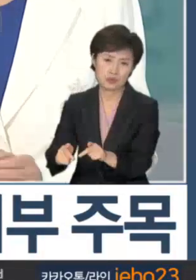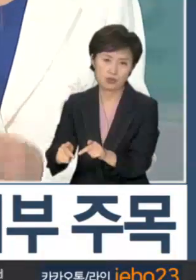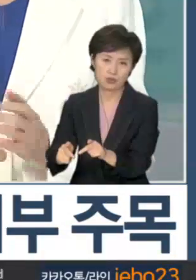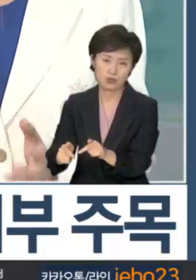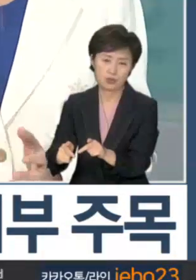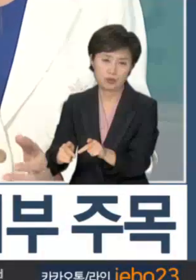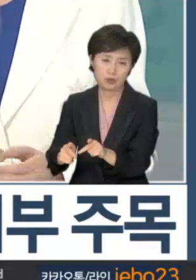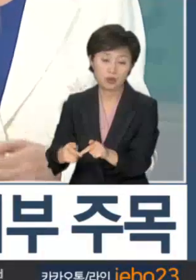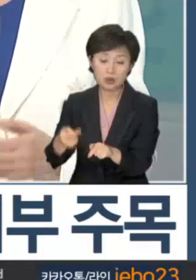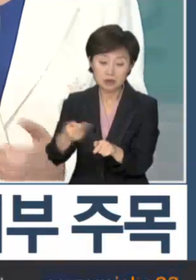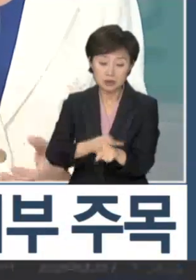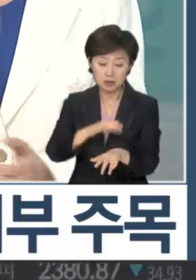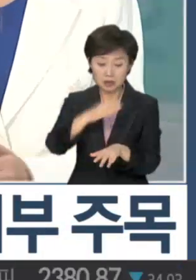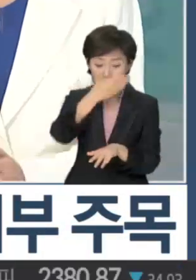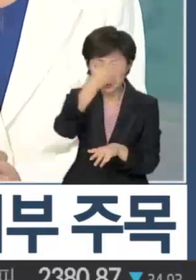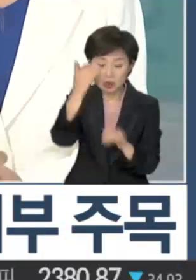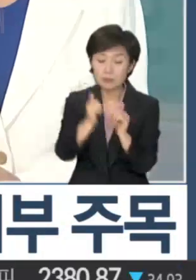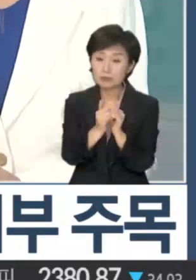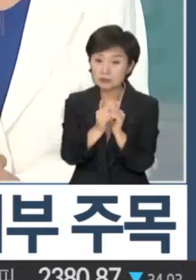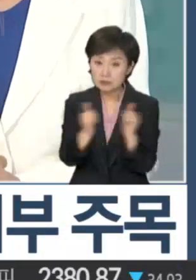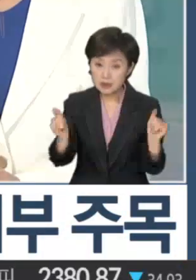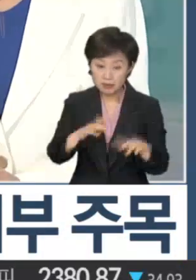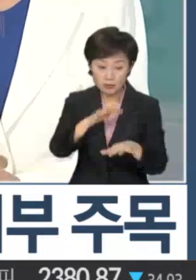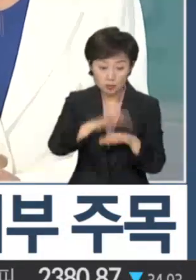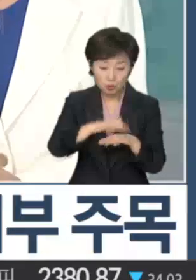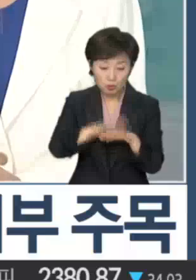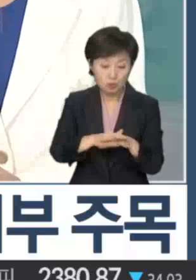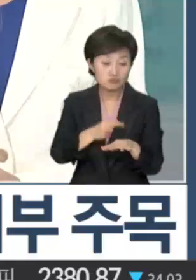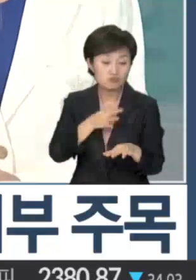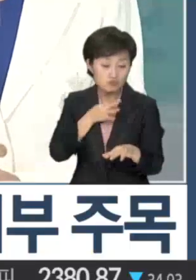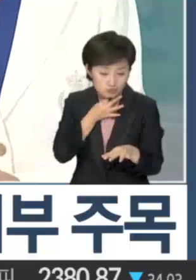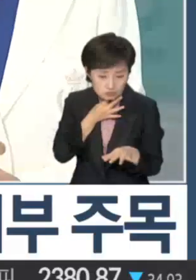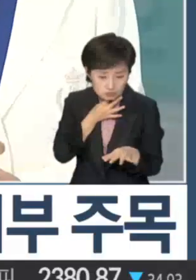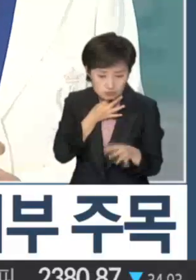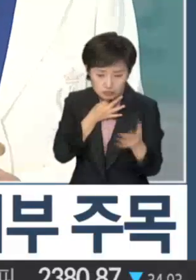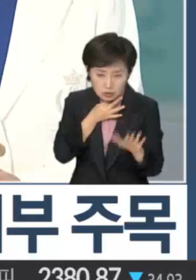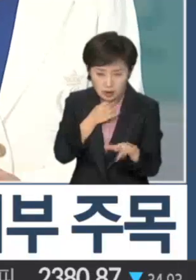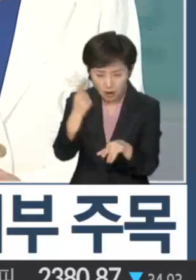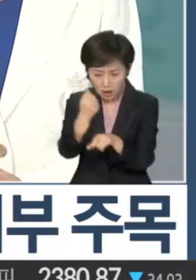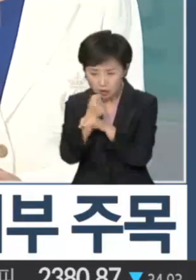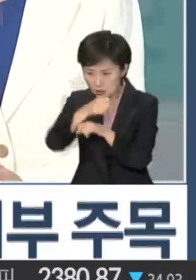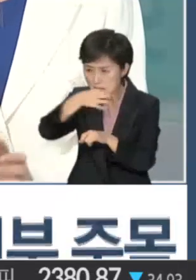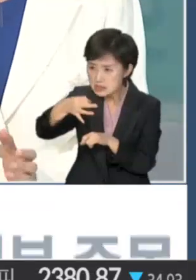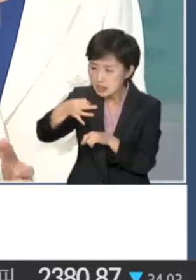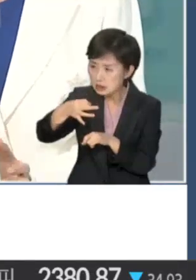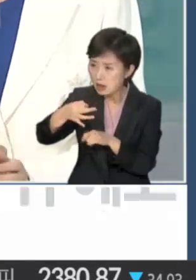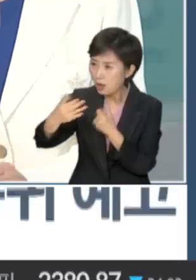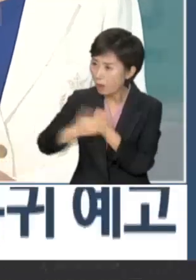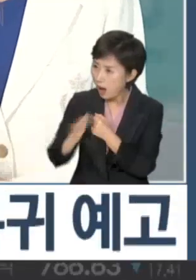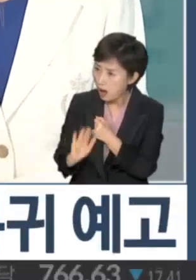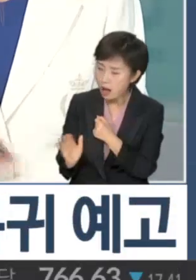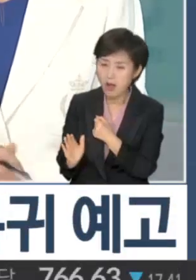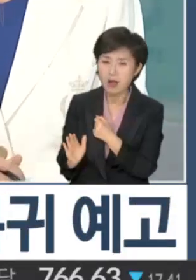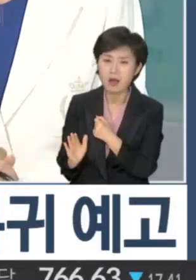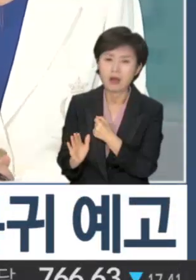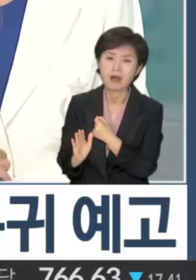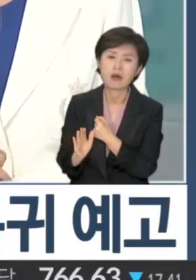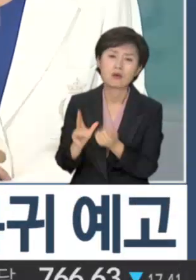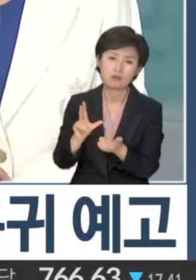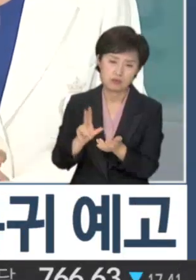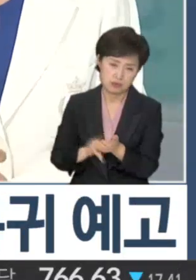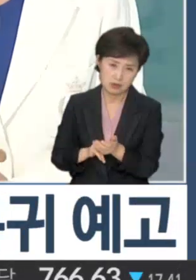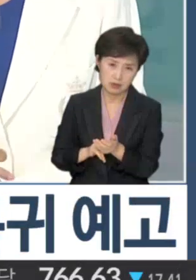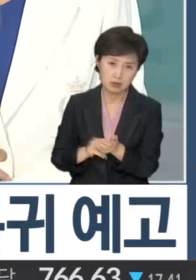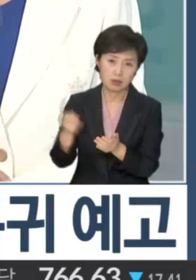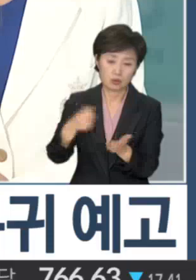그 농업인들이 지금 많이 지금 지방으로 가고 있는데 그런 문제들도 시작해서 또 지금